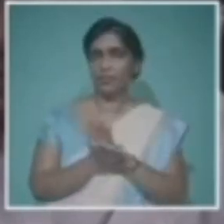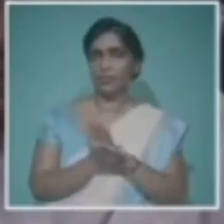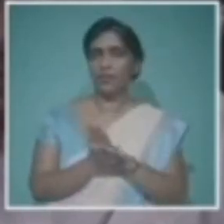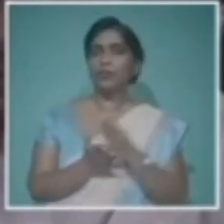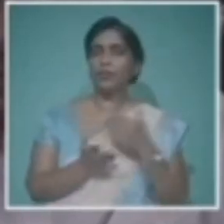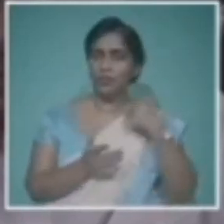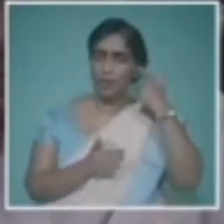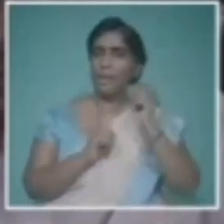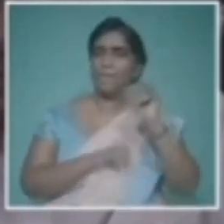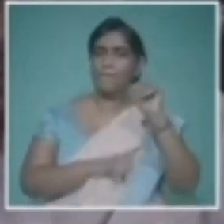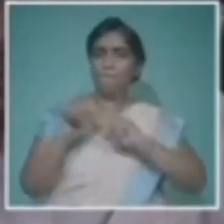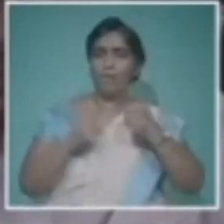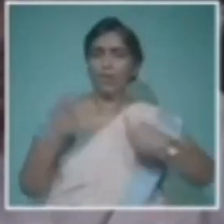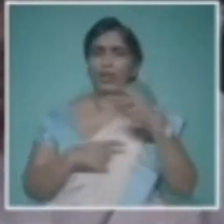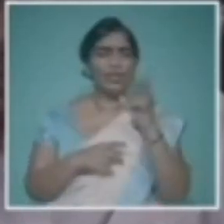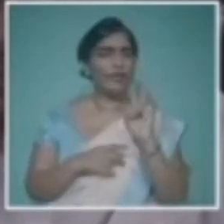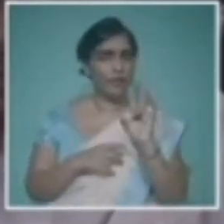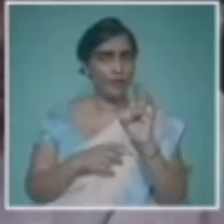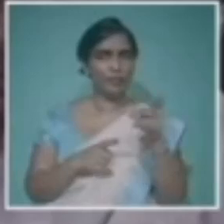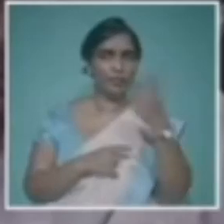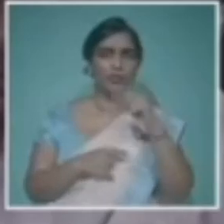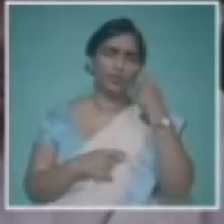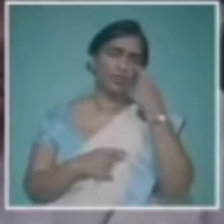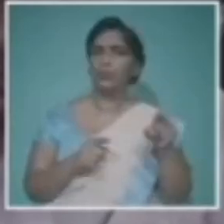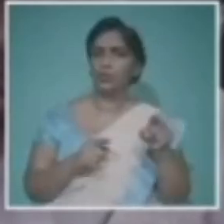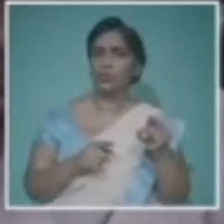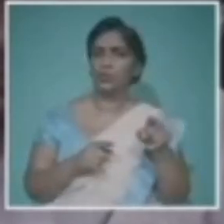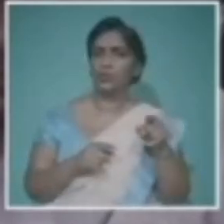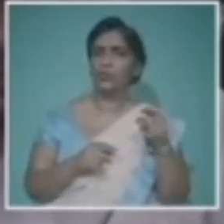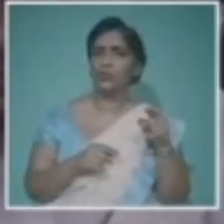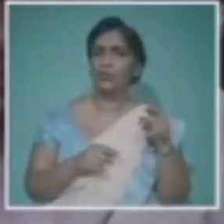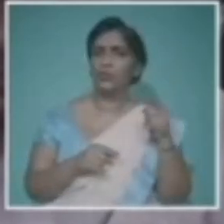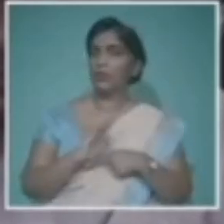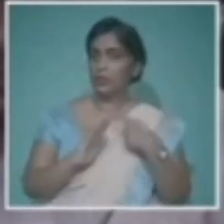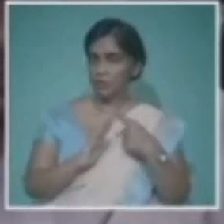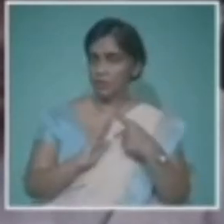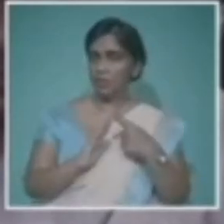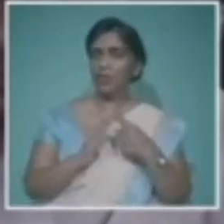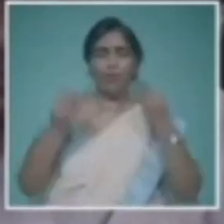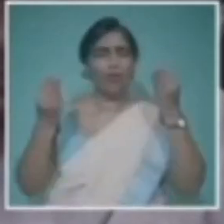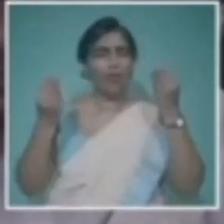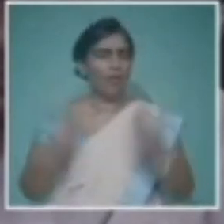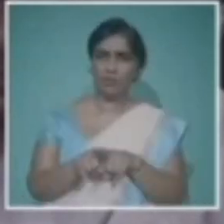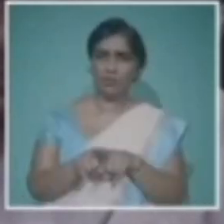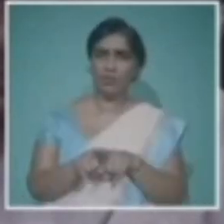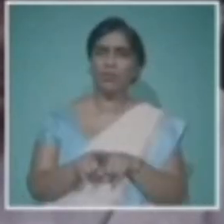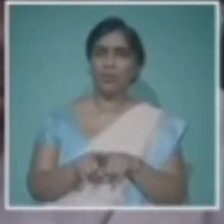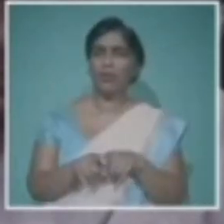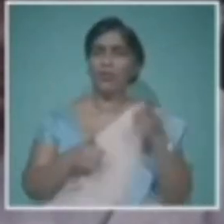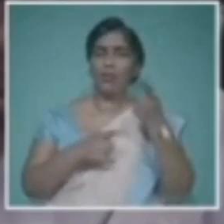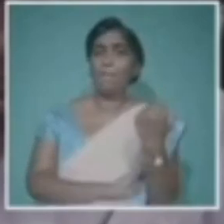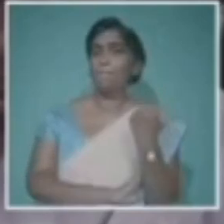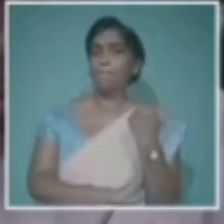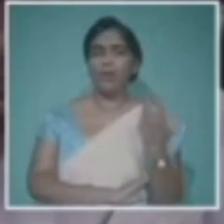මම හිතනවා පාර්ලිමේන්තුවේ 225 දෙනාම කනගාටුවට පත් විය යුතුයි. මේ රට බංකොලොත් කිරීමට කාටද